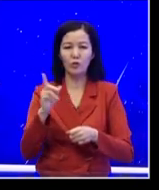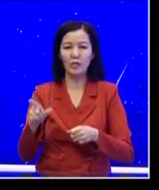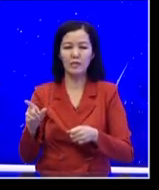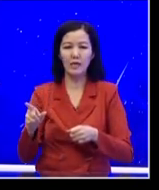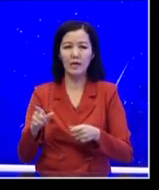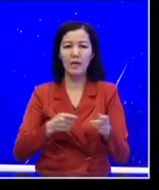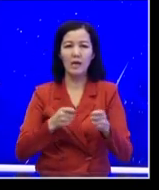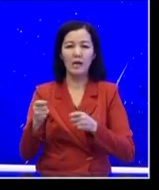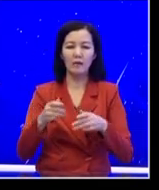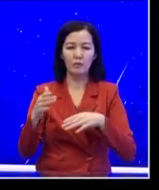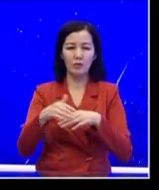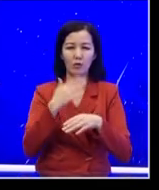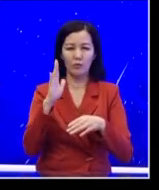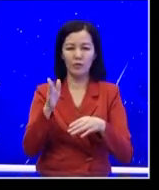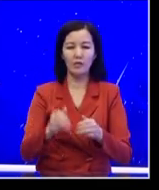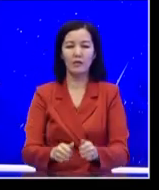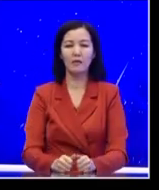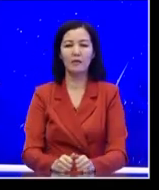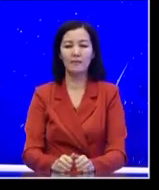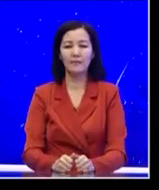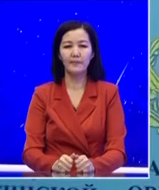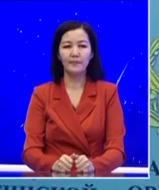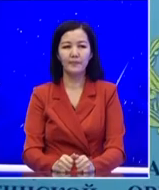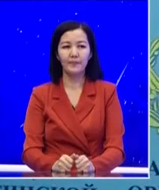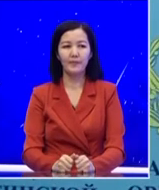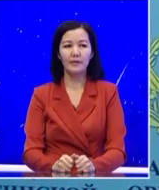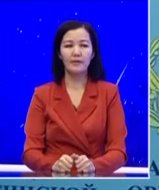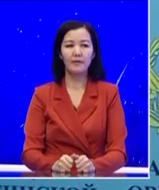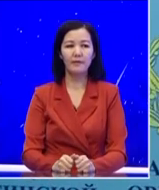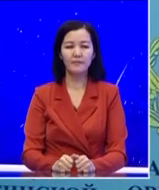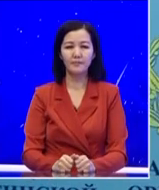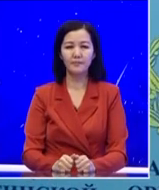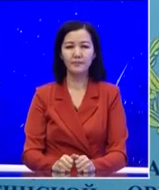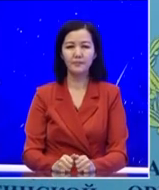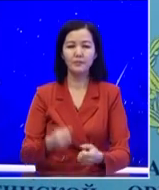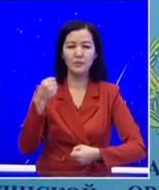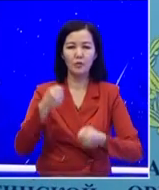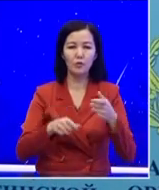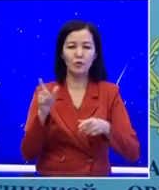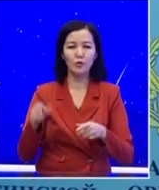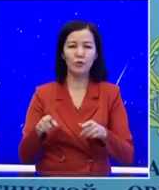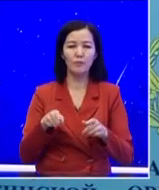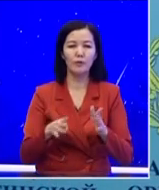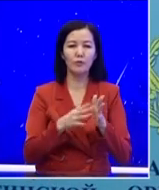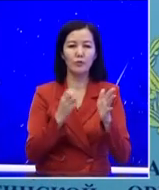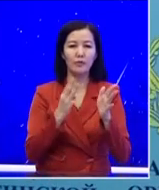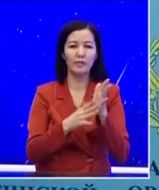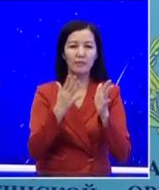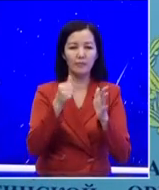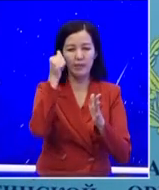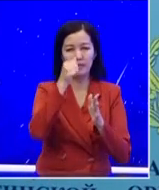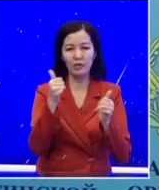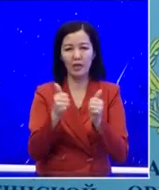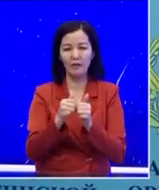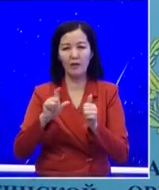жолаушы әкімшілік жауапкершілікке тартылды. Автокөліктің жүргізушісі 1985 жылы туылған азамат және оның